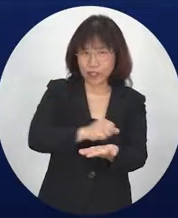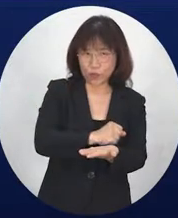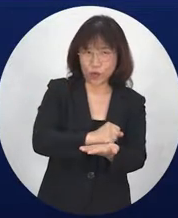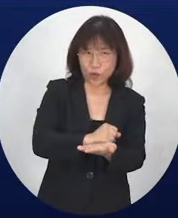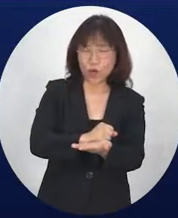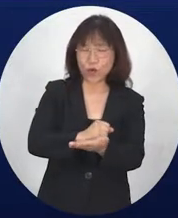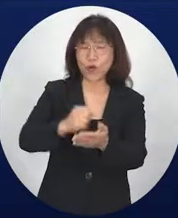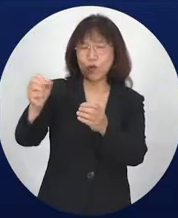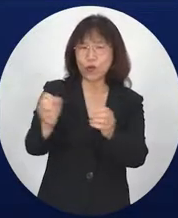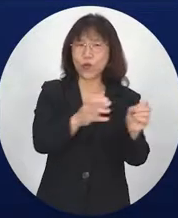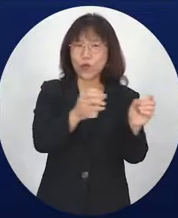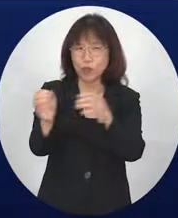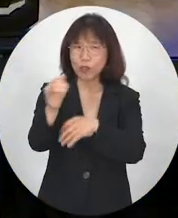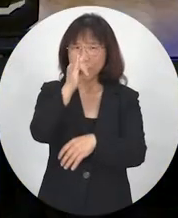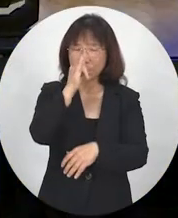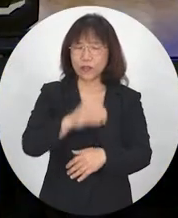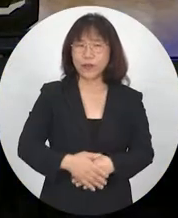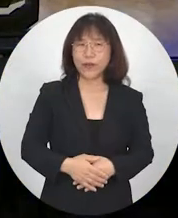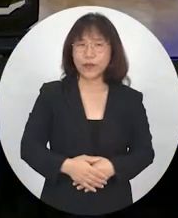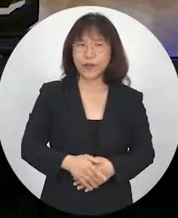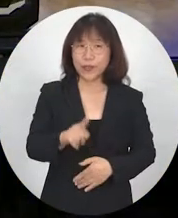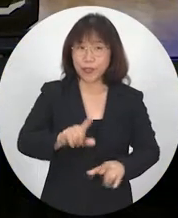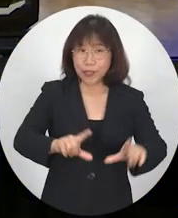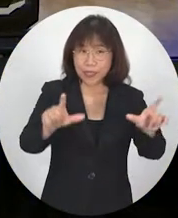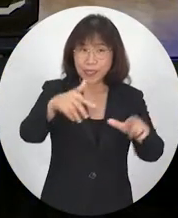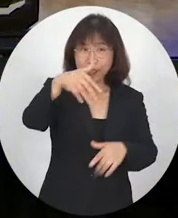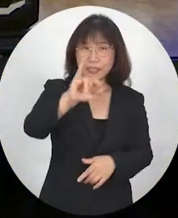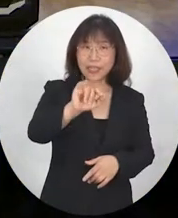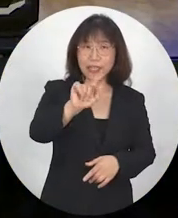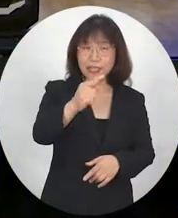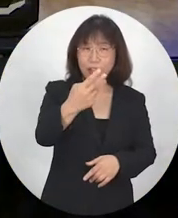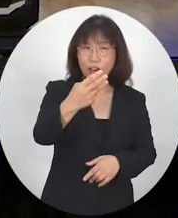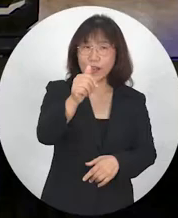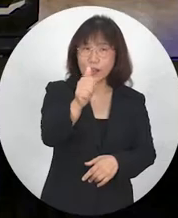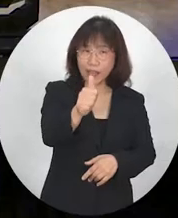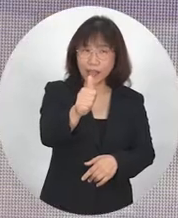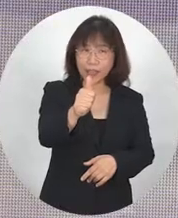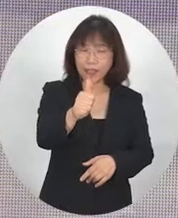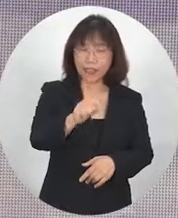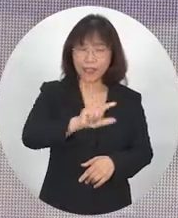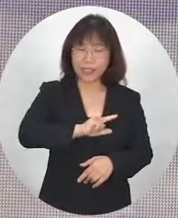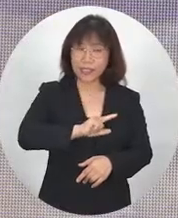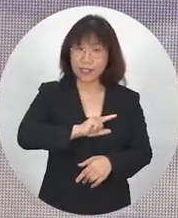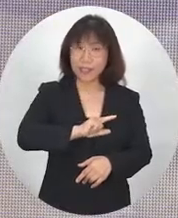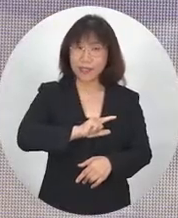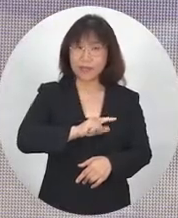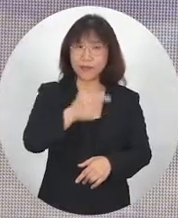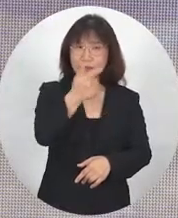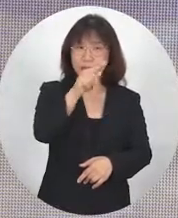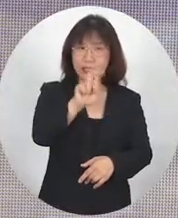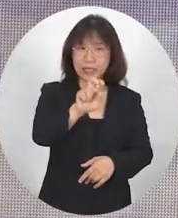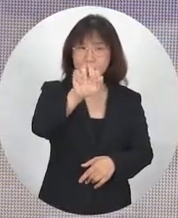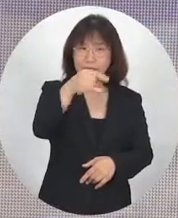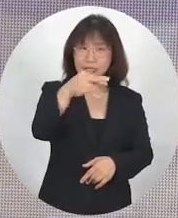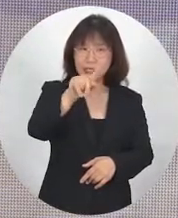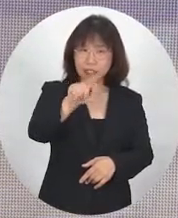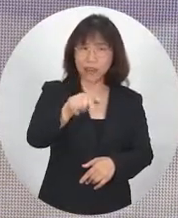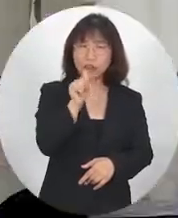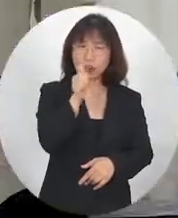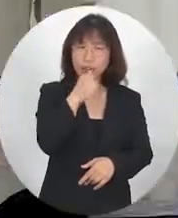콘서트가 열렸습니다. 행사는 채널A 이제 만나러 갑니다 프로그램의 MC 남희석의